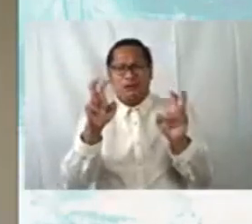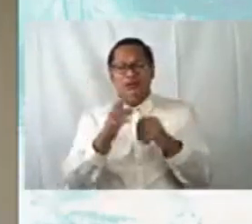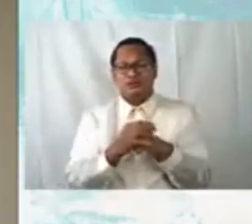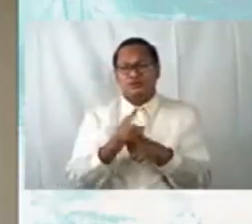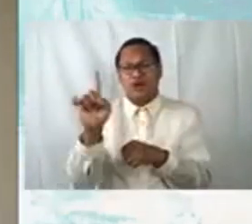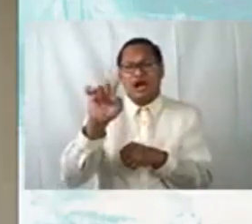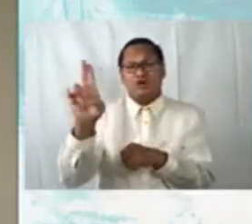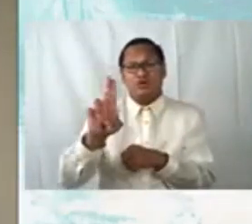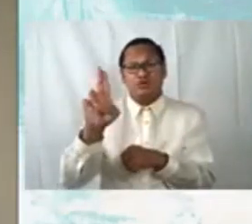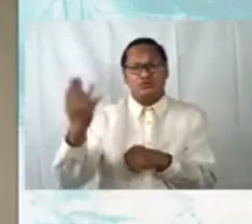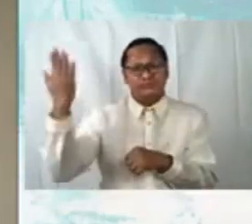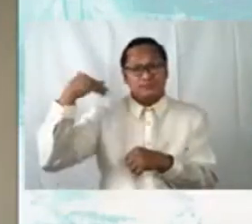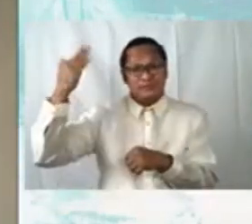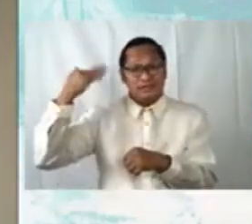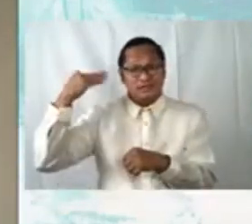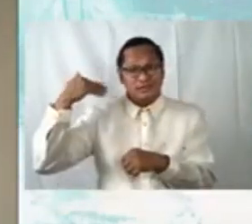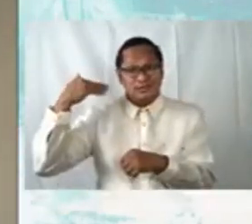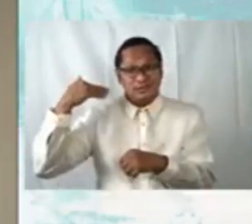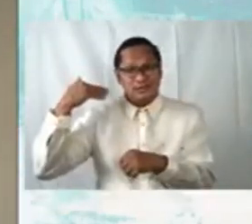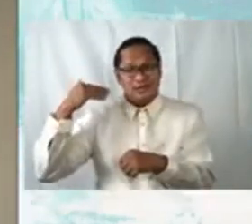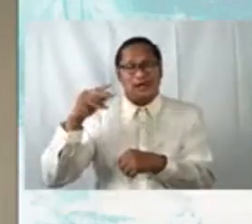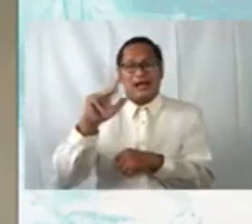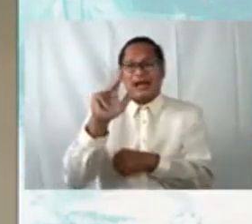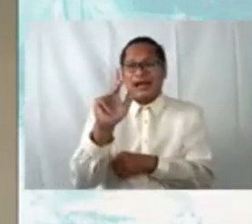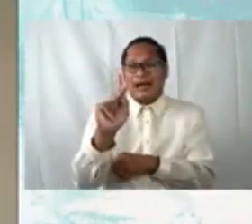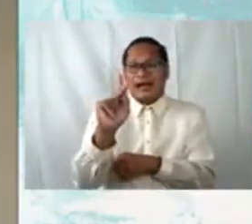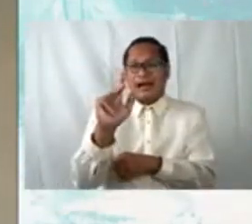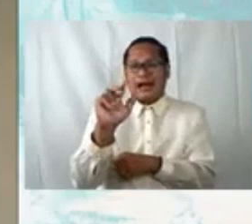nun? Katimawaan.